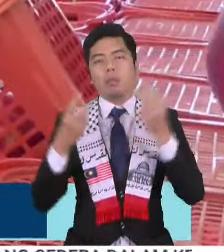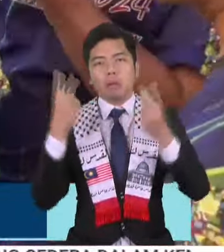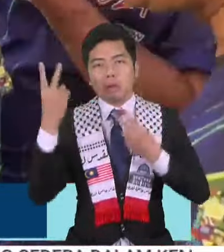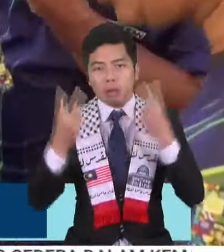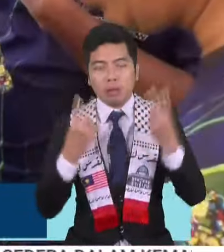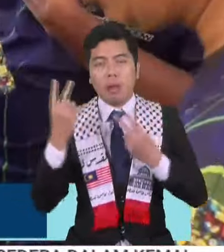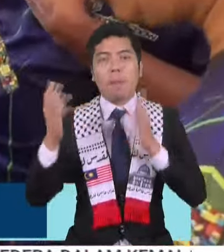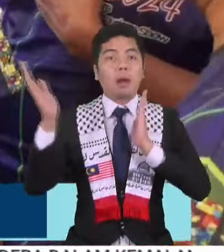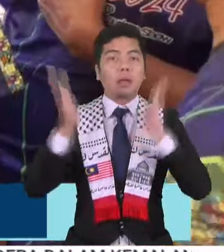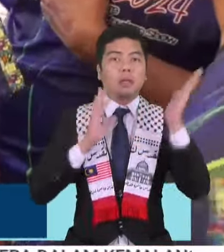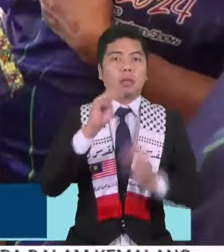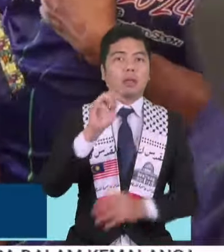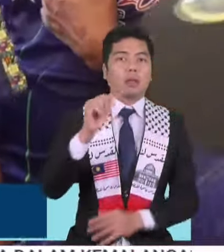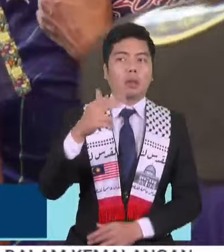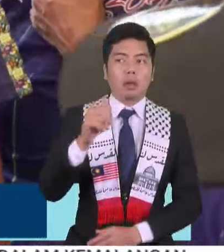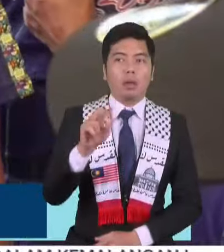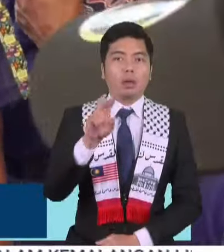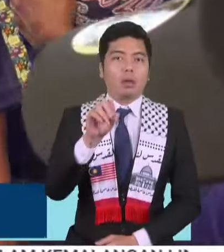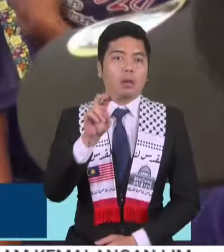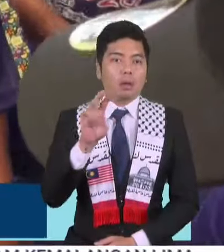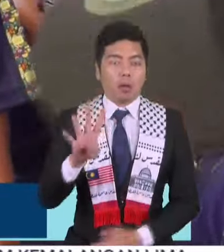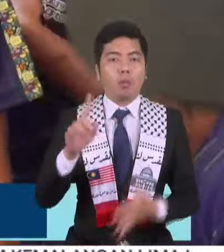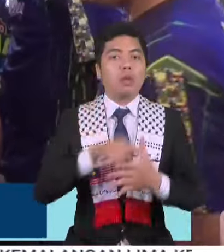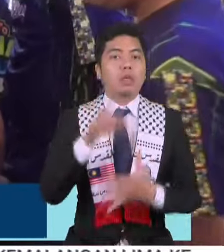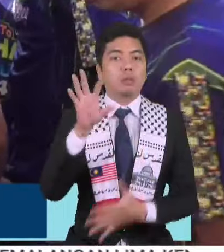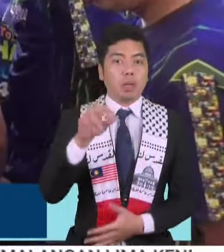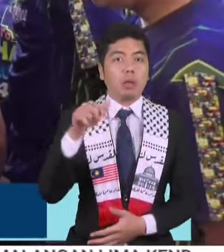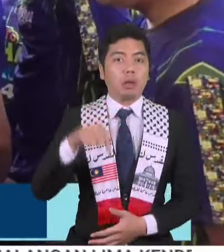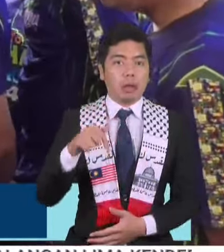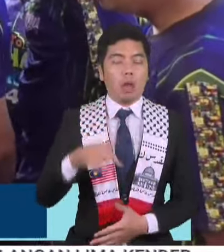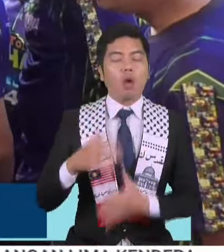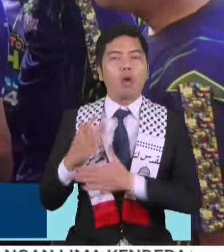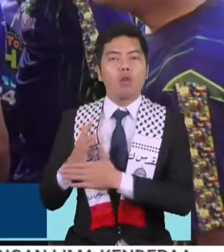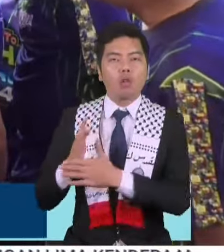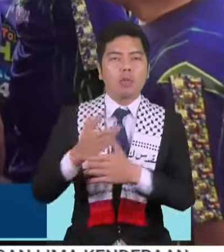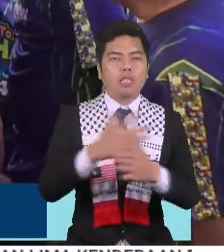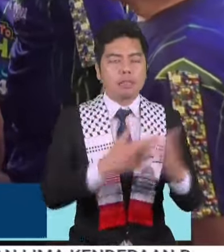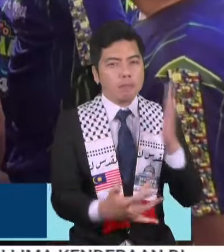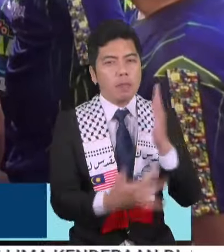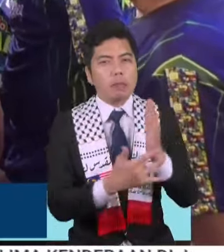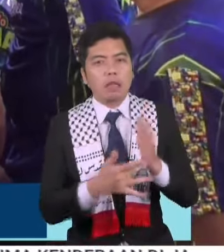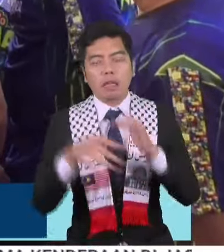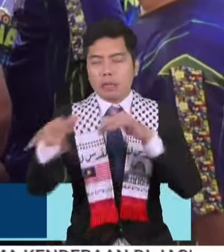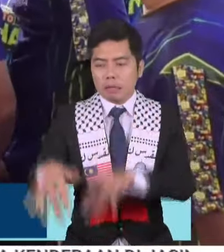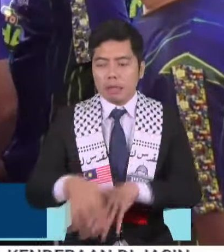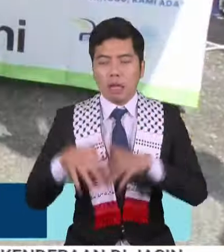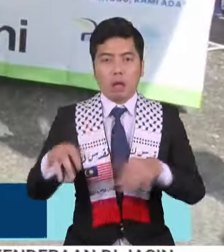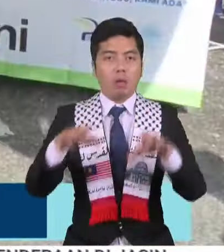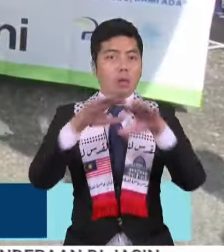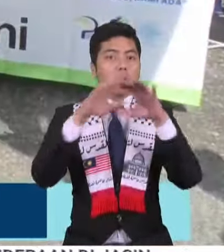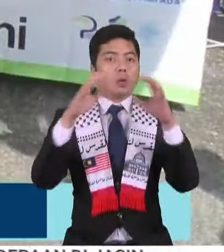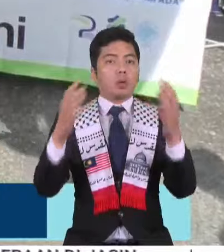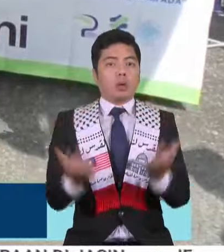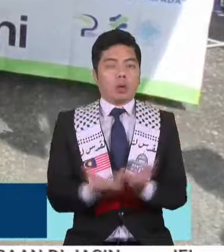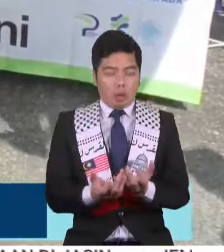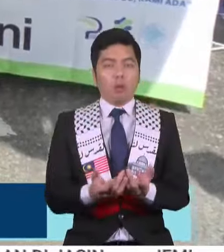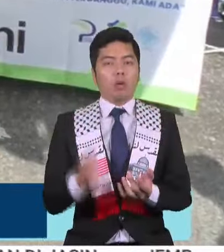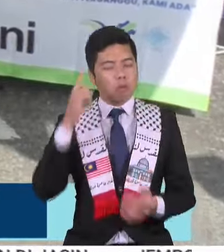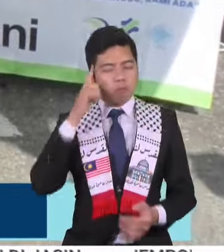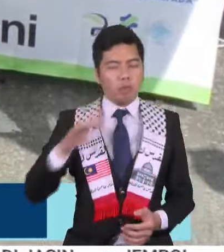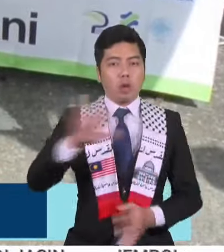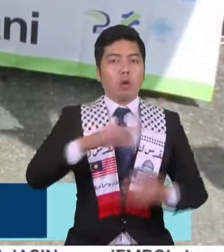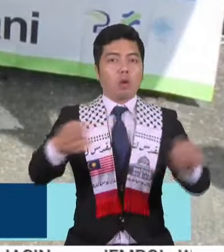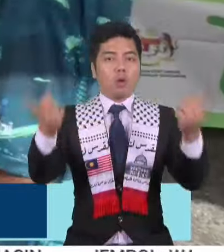MAHA 2024 September ini, medan perkongsian teknologi pertanian peringkat global dengan sasaran kehadiran